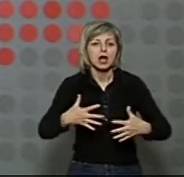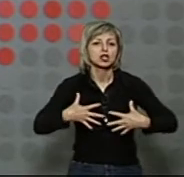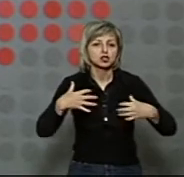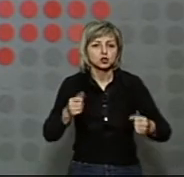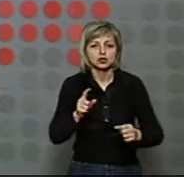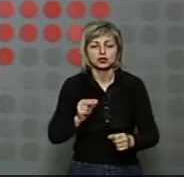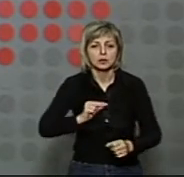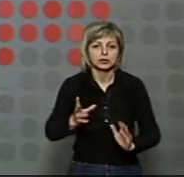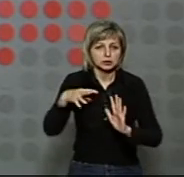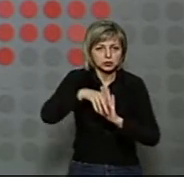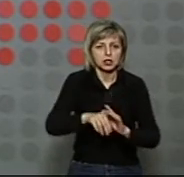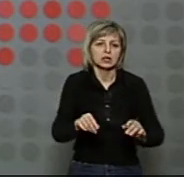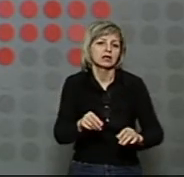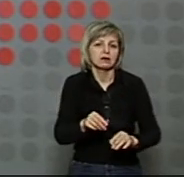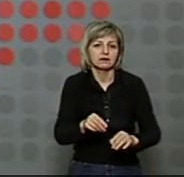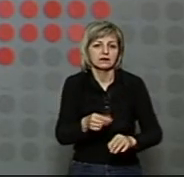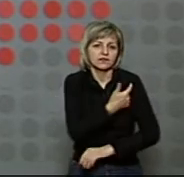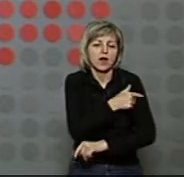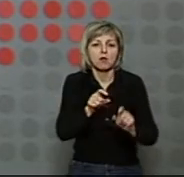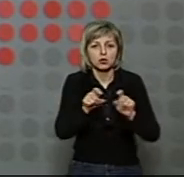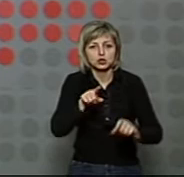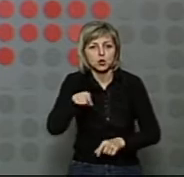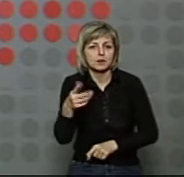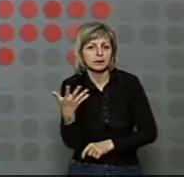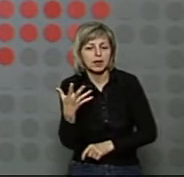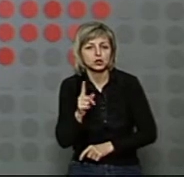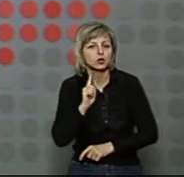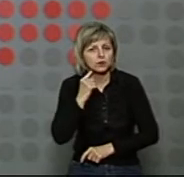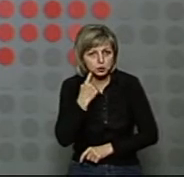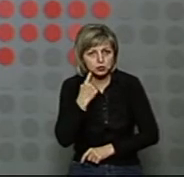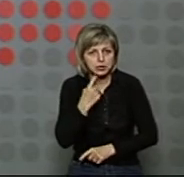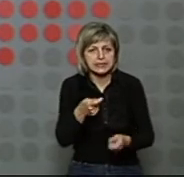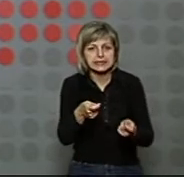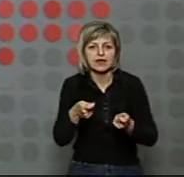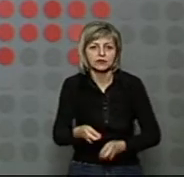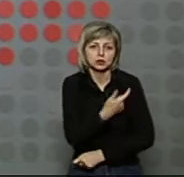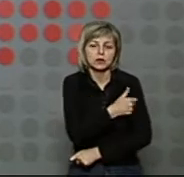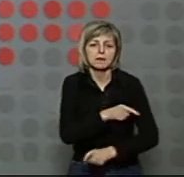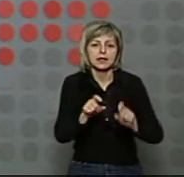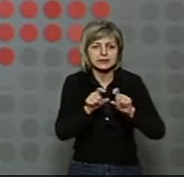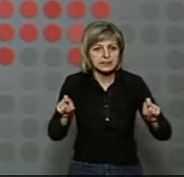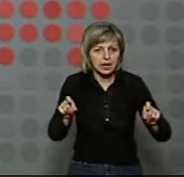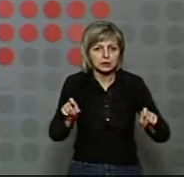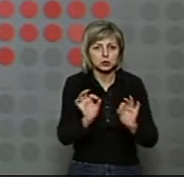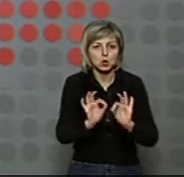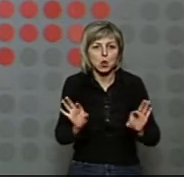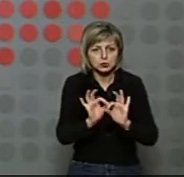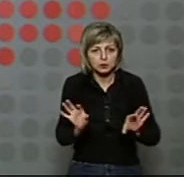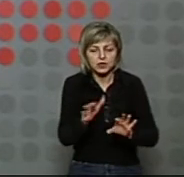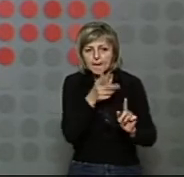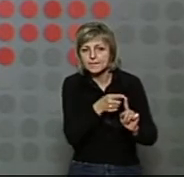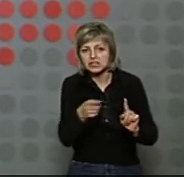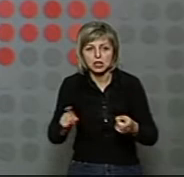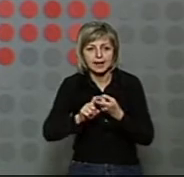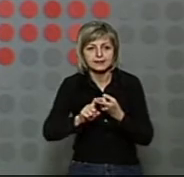при амбулаторії загальної практики сімейної медицини номер 5, що в Луцьку. Завідувачка медзакладу Ніна Поремська розповіла, під